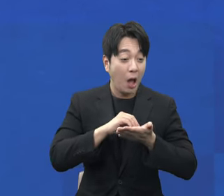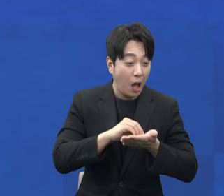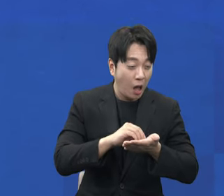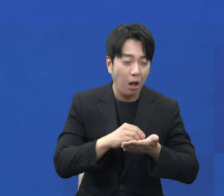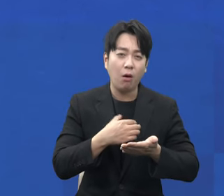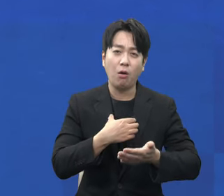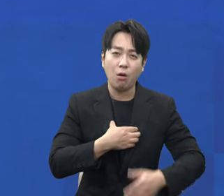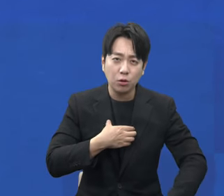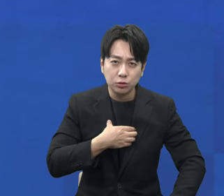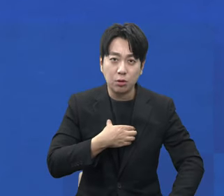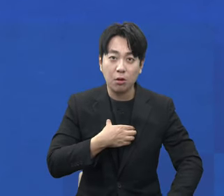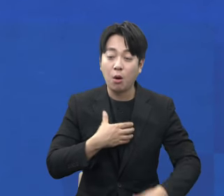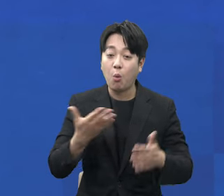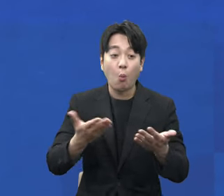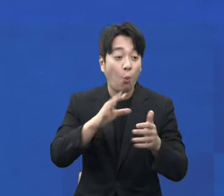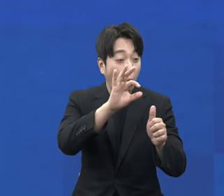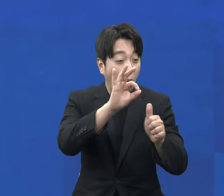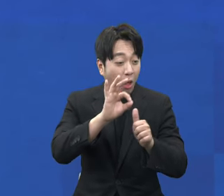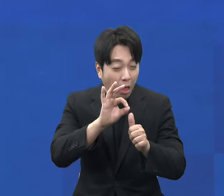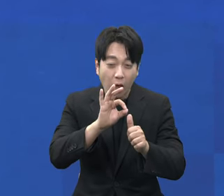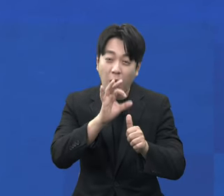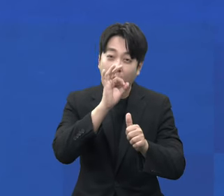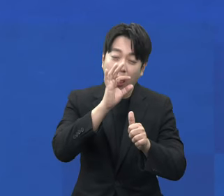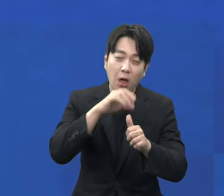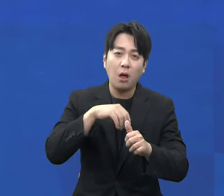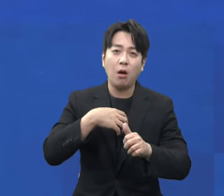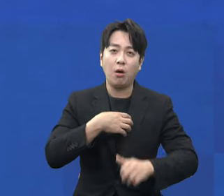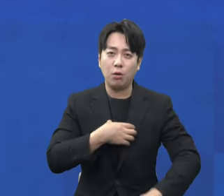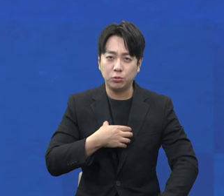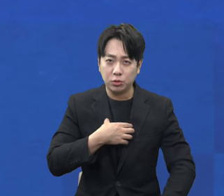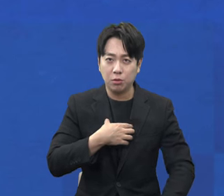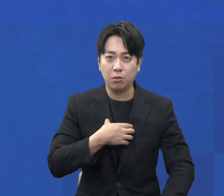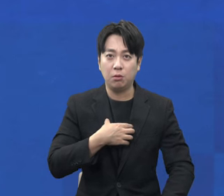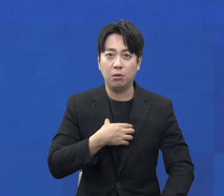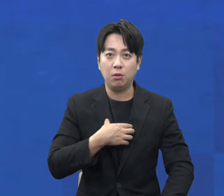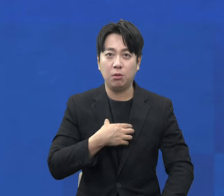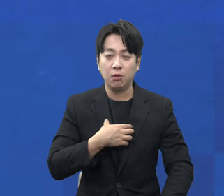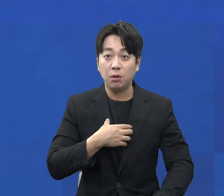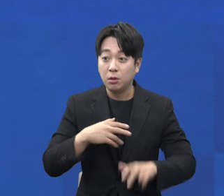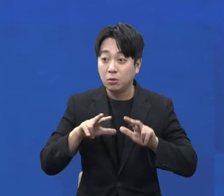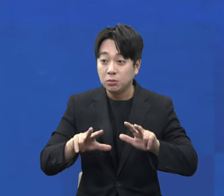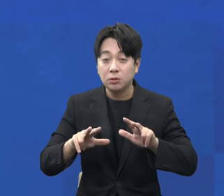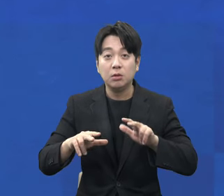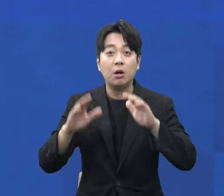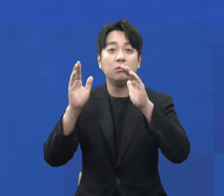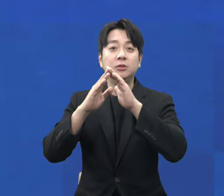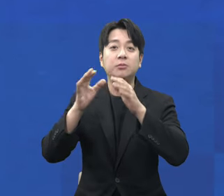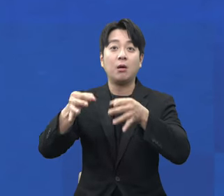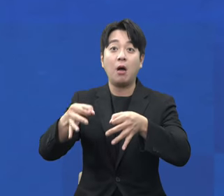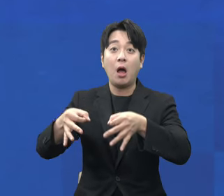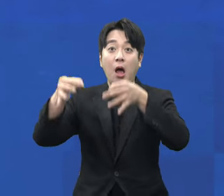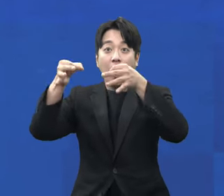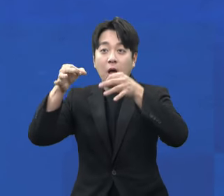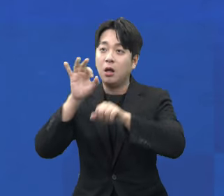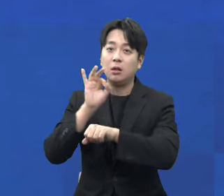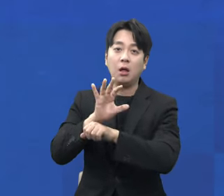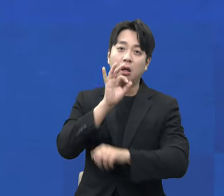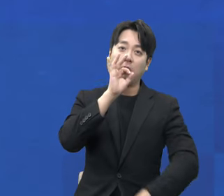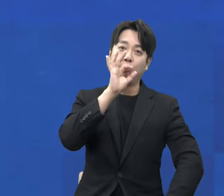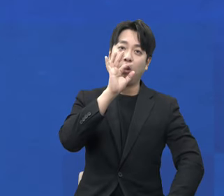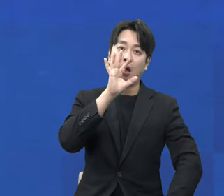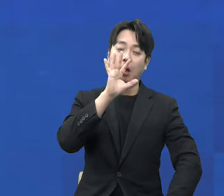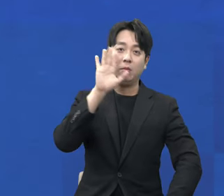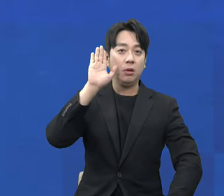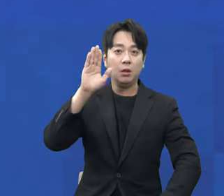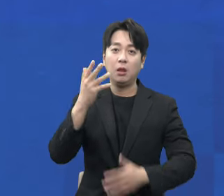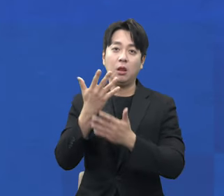고용 불안에 시달리는 청년, 천정부지로 오른 집값에 좌절하는 청년,